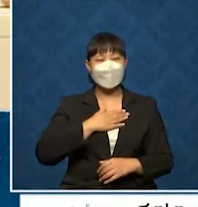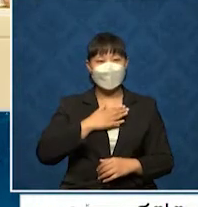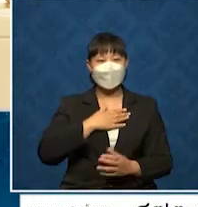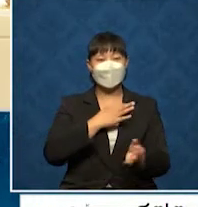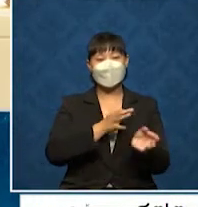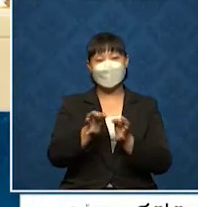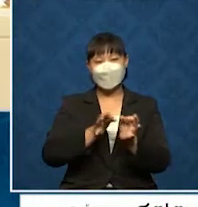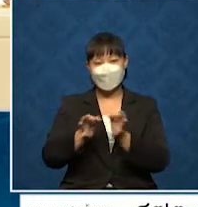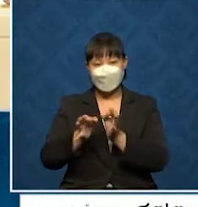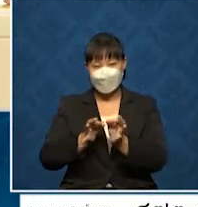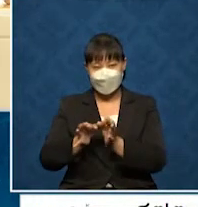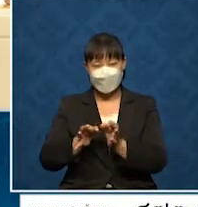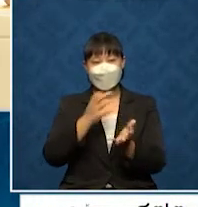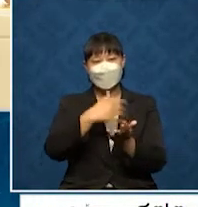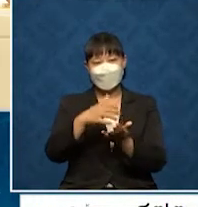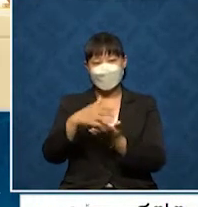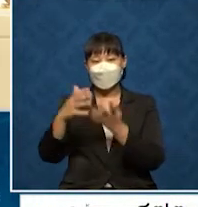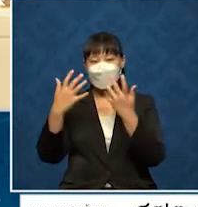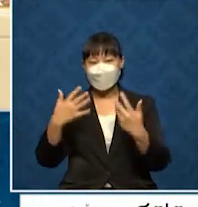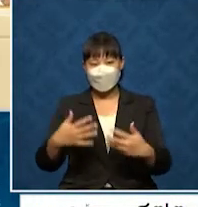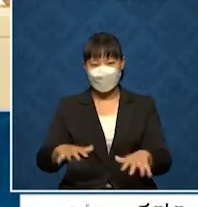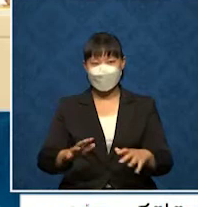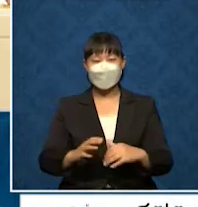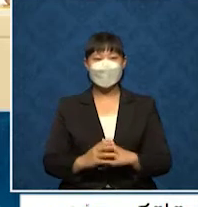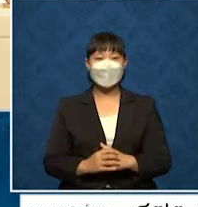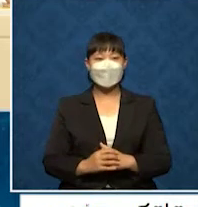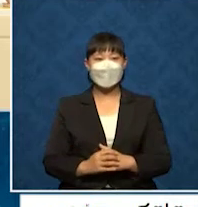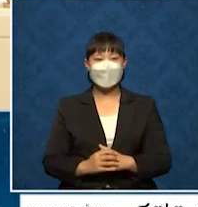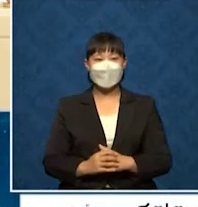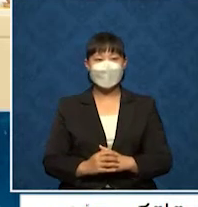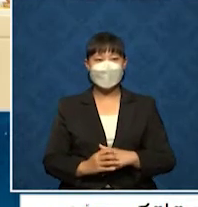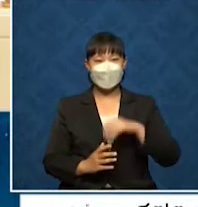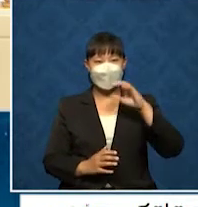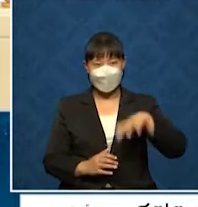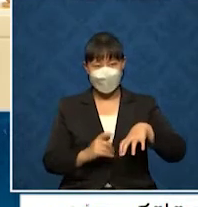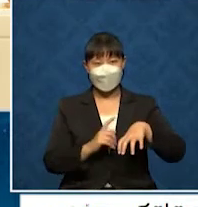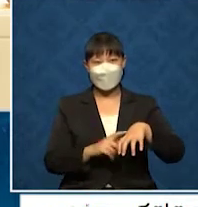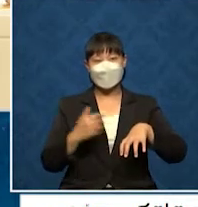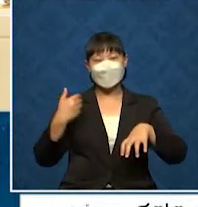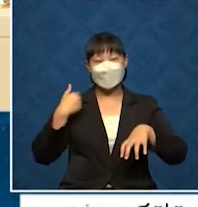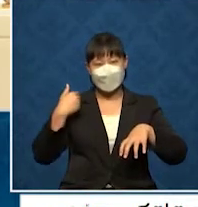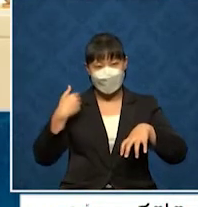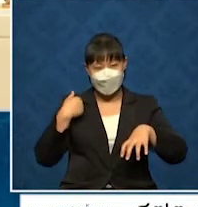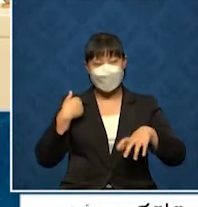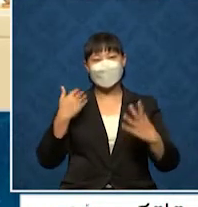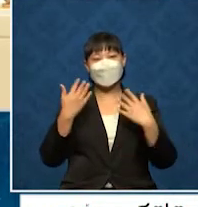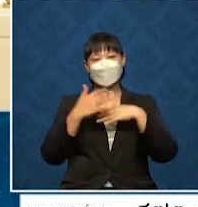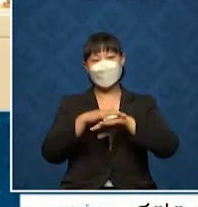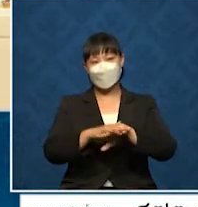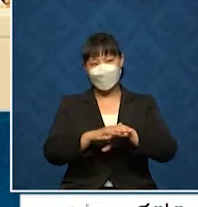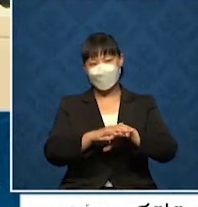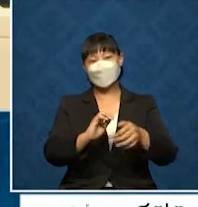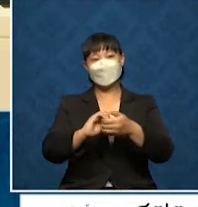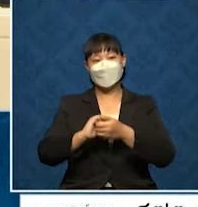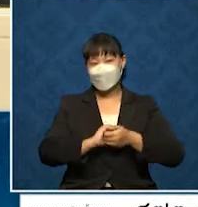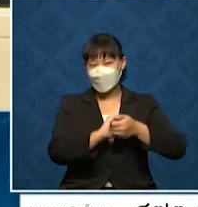ายในสภาบ้างแล้วเรามีหน่วยงานนำร่องเป็นการบูรณาการในหน่ว